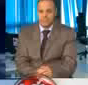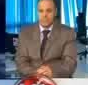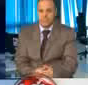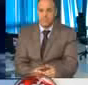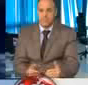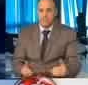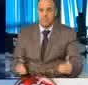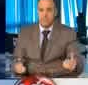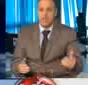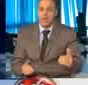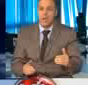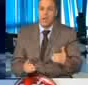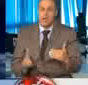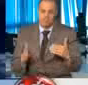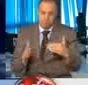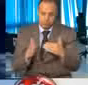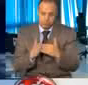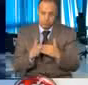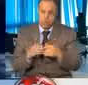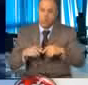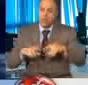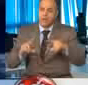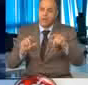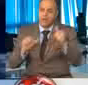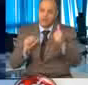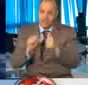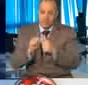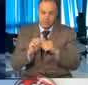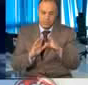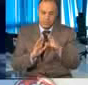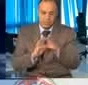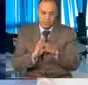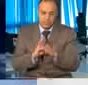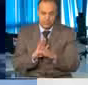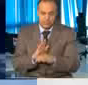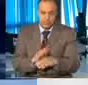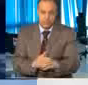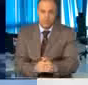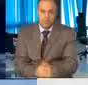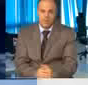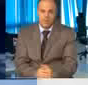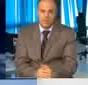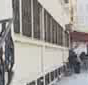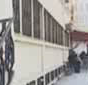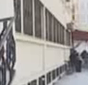على وقع الألوان نصل إلى ختام النشرة، وهذا تذكير بأبرز ما جاء فيها.